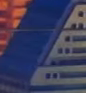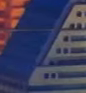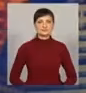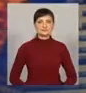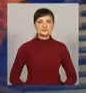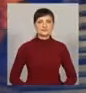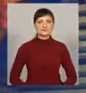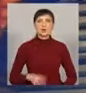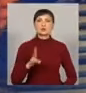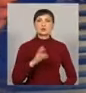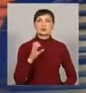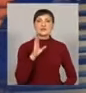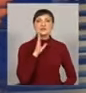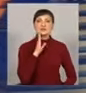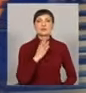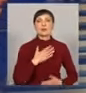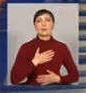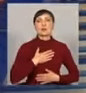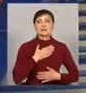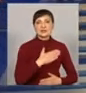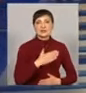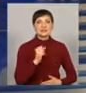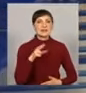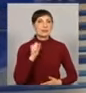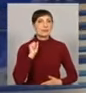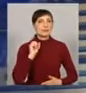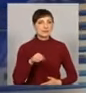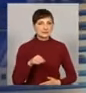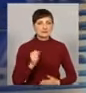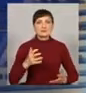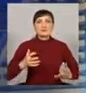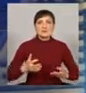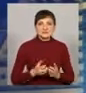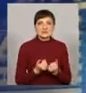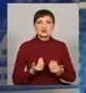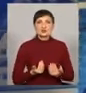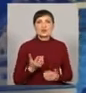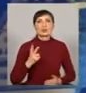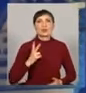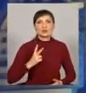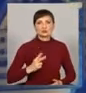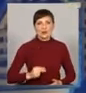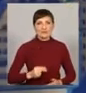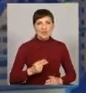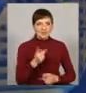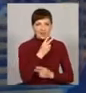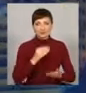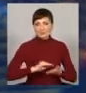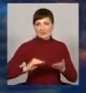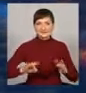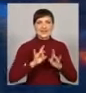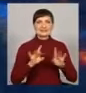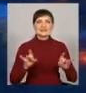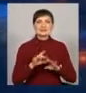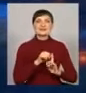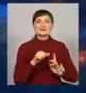столичная жительница поблагодарила сабита шон так по его за спасенную жизнь дочери об этом нашим журналистам рассказал